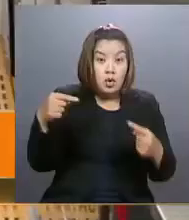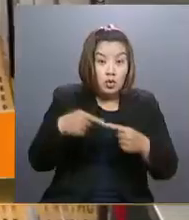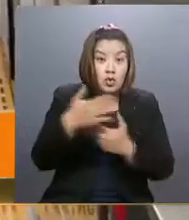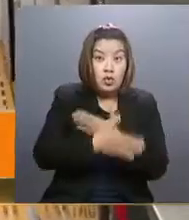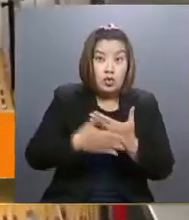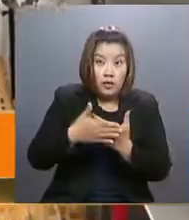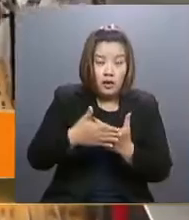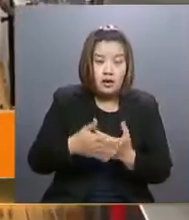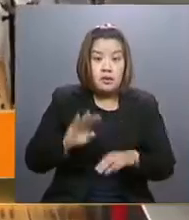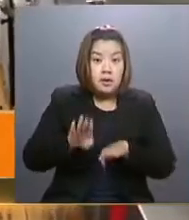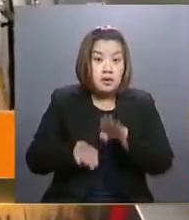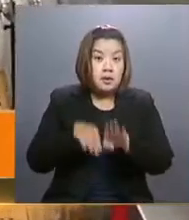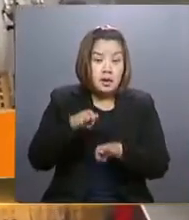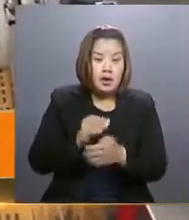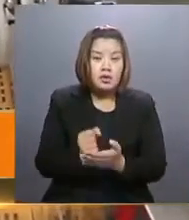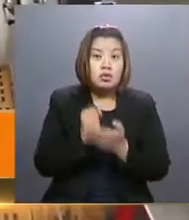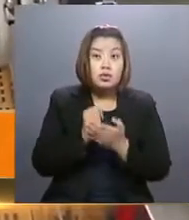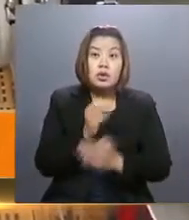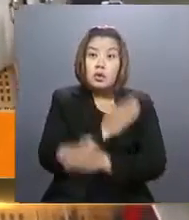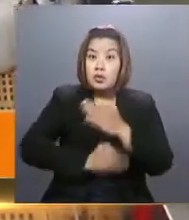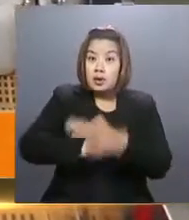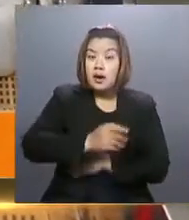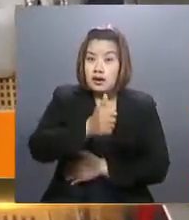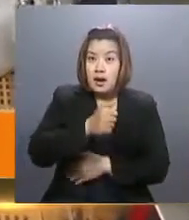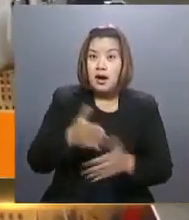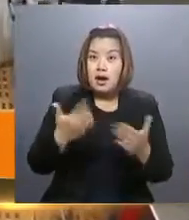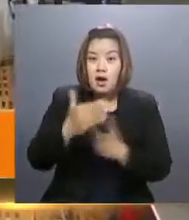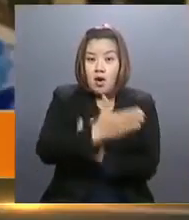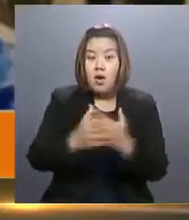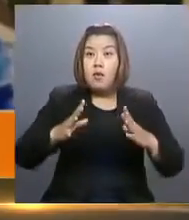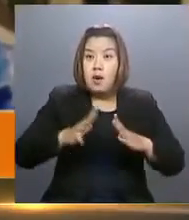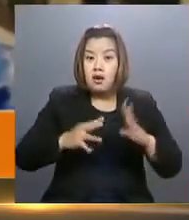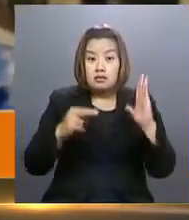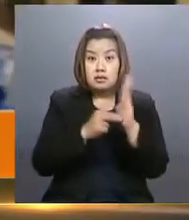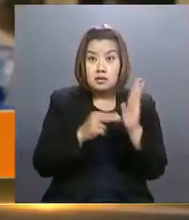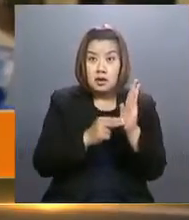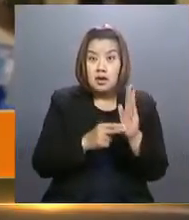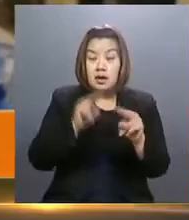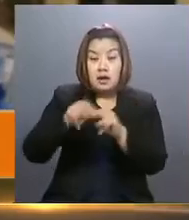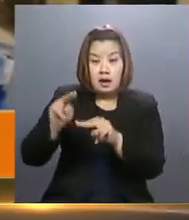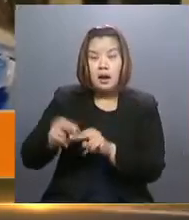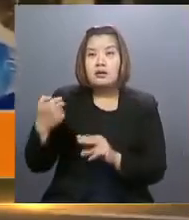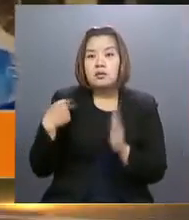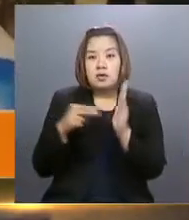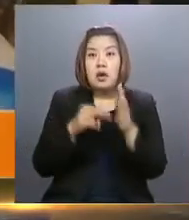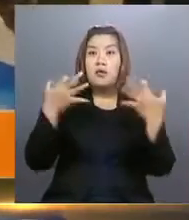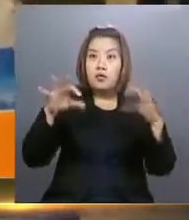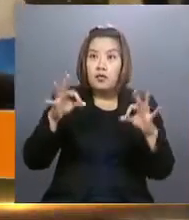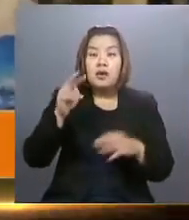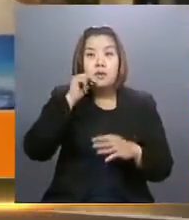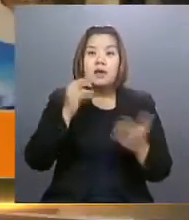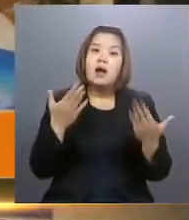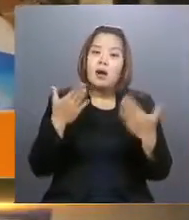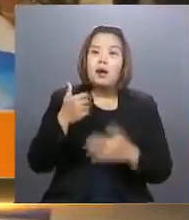บบันไดขึ้นลงสำหรับผู้พิการภายในห้องโดยสารมีปลั๊กไฟบริการทุกที่นั่งนะครับและยังมีห้องอาบน้ำบริการด้ว